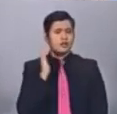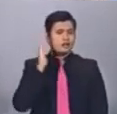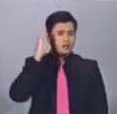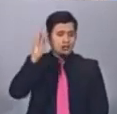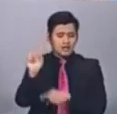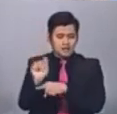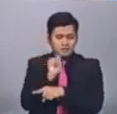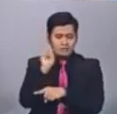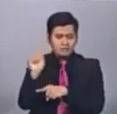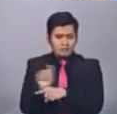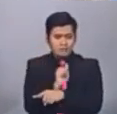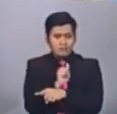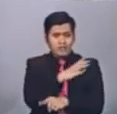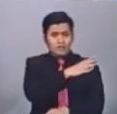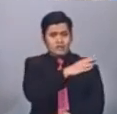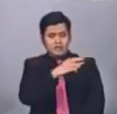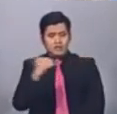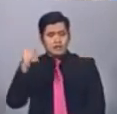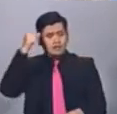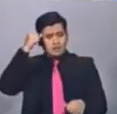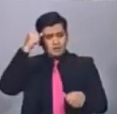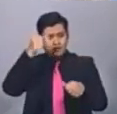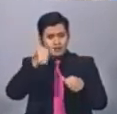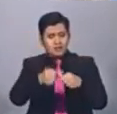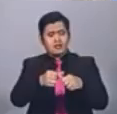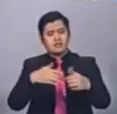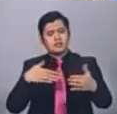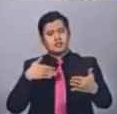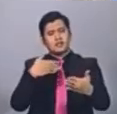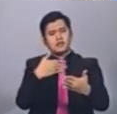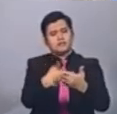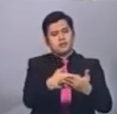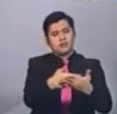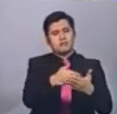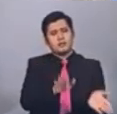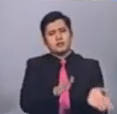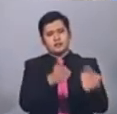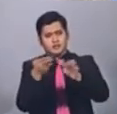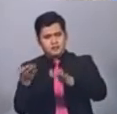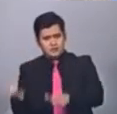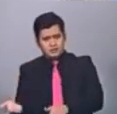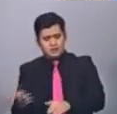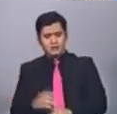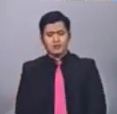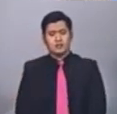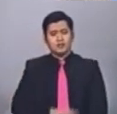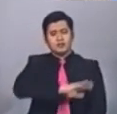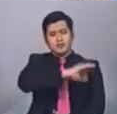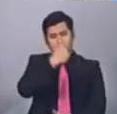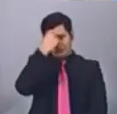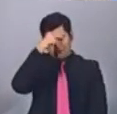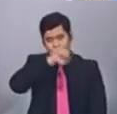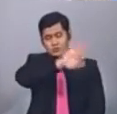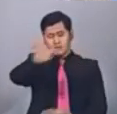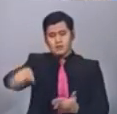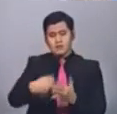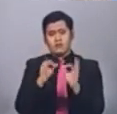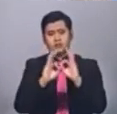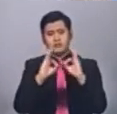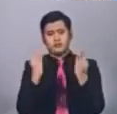dan akan kami kenang sehingga ke akhir hayat. Buat seluruh anggota keluarga Allahyarham, takziah daripada